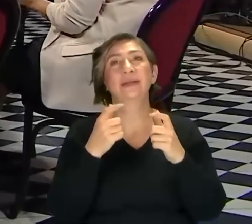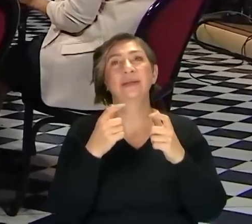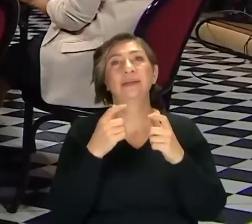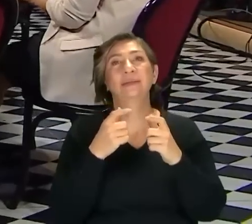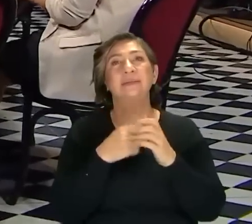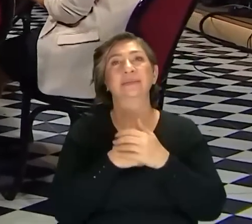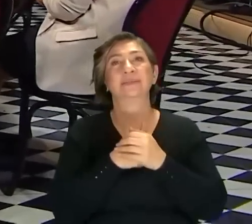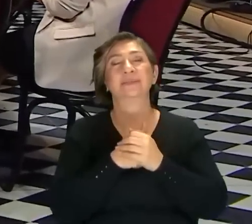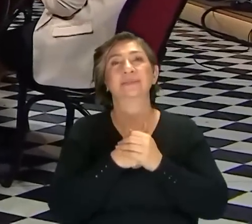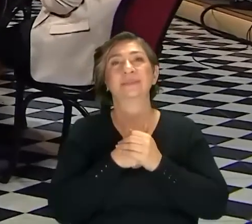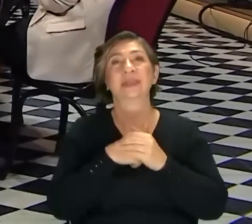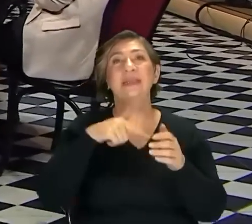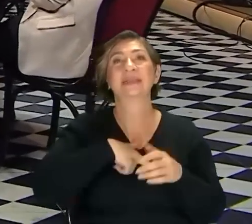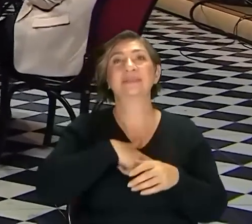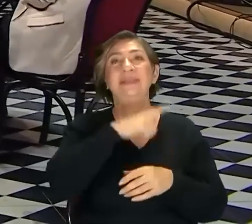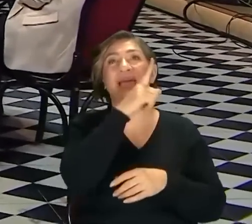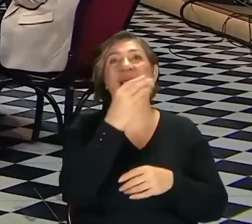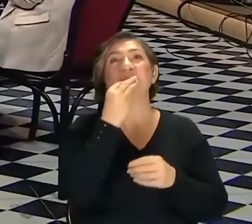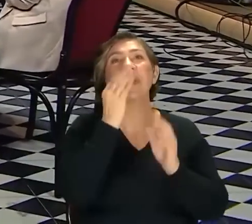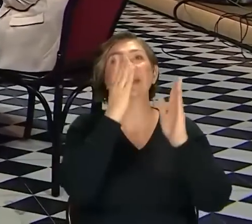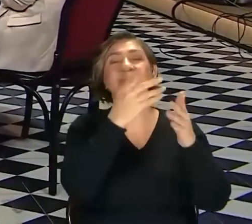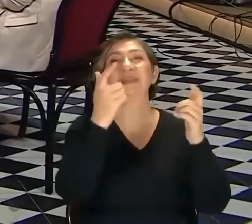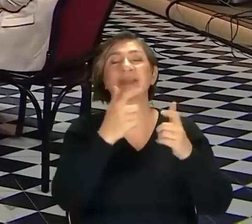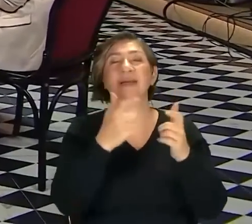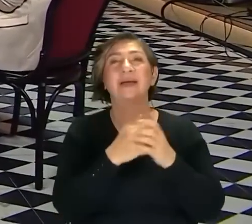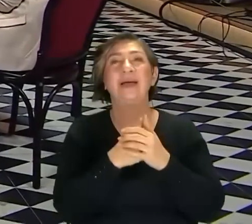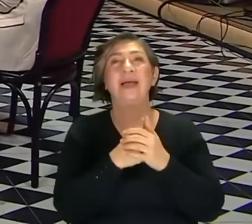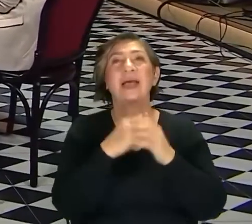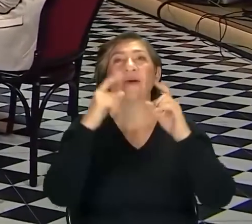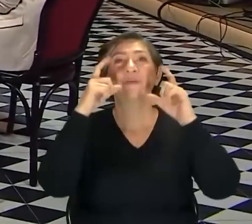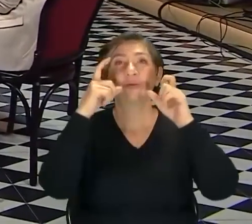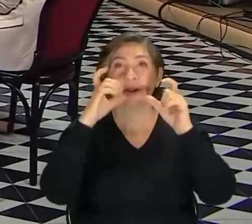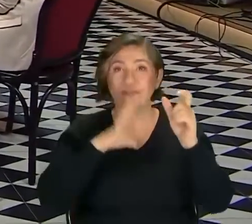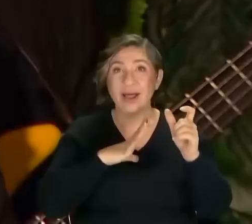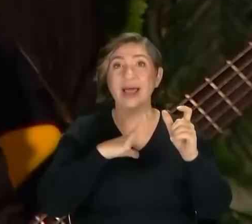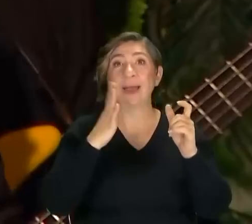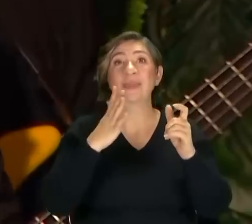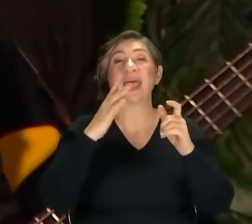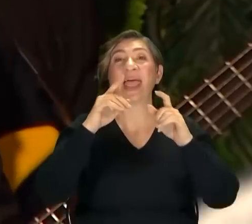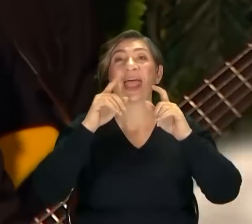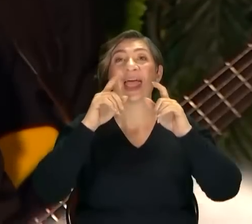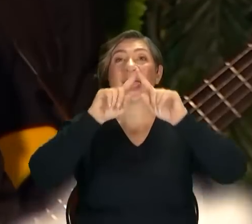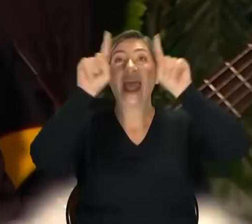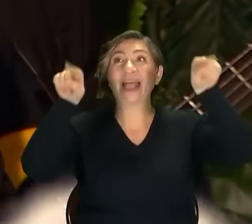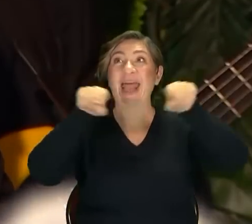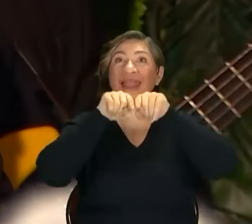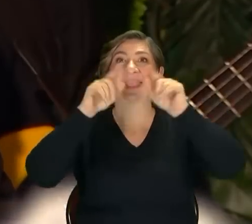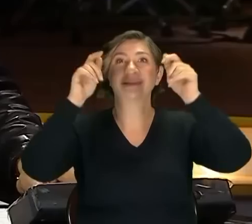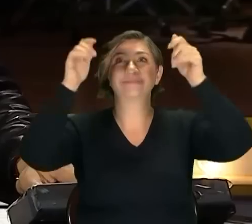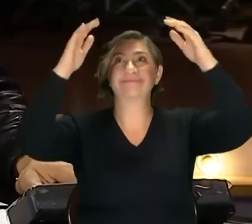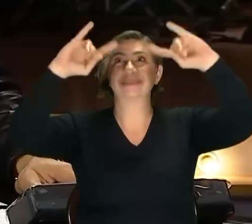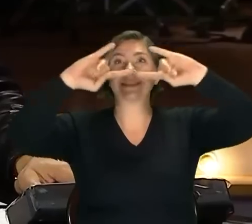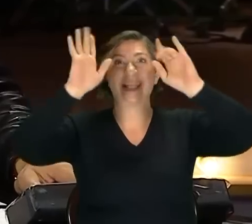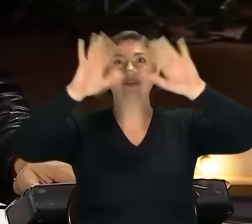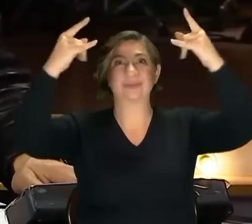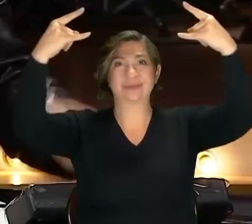Şeyde gösteriyorlar İzmir'de yemeğe gittiğimiz yerde. Hem fotoğraflar var hem de ekranda gösteriyorlar. O